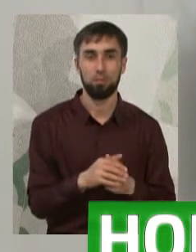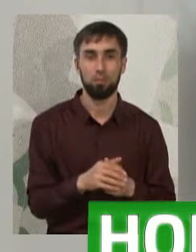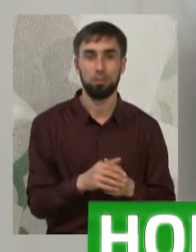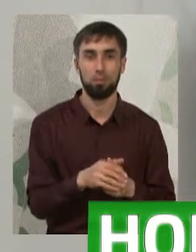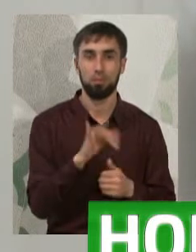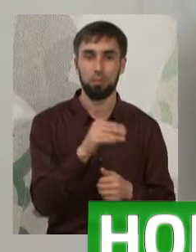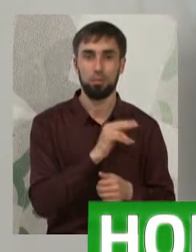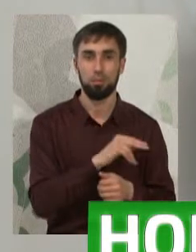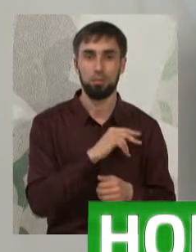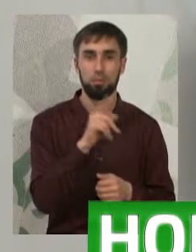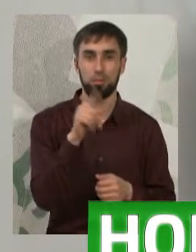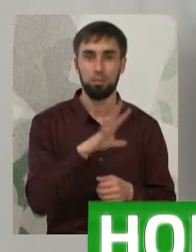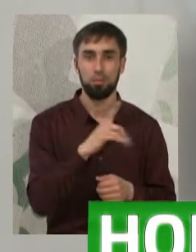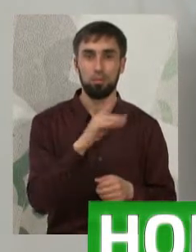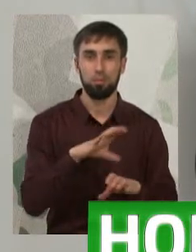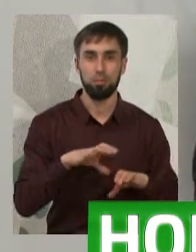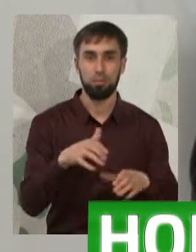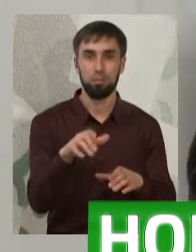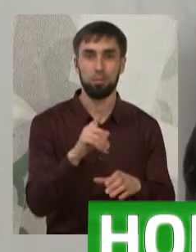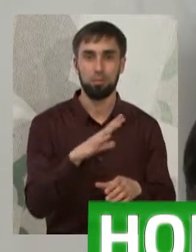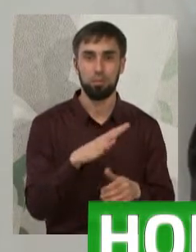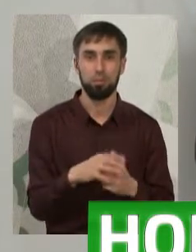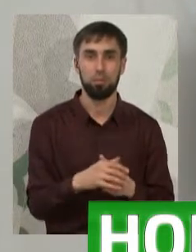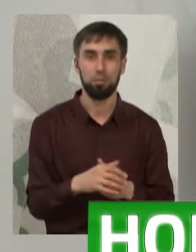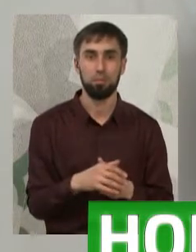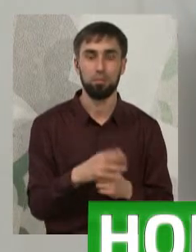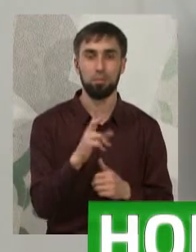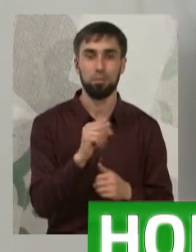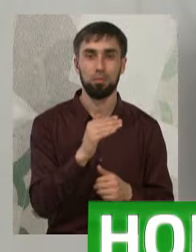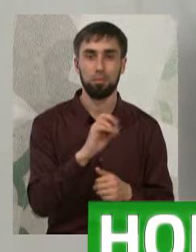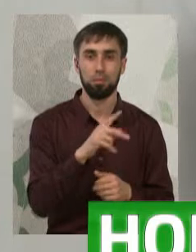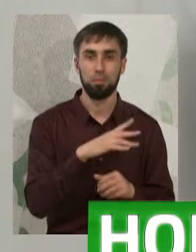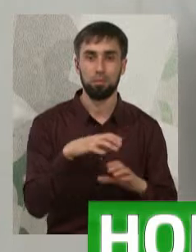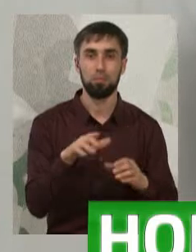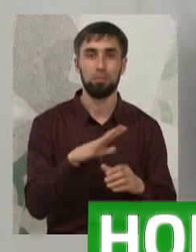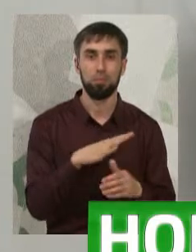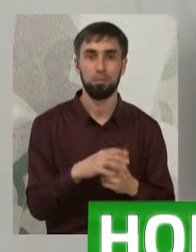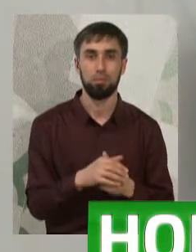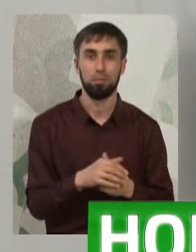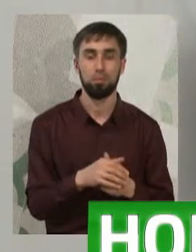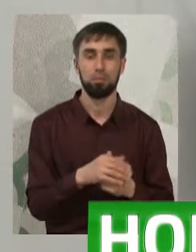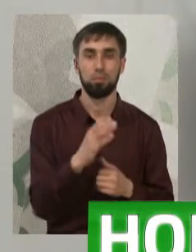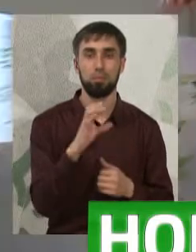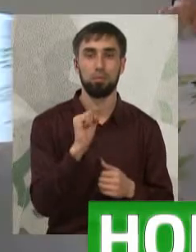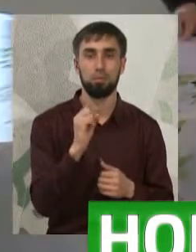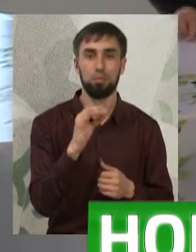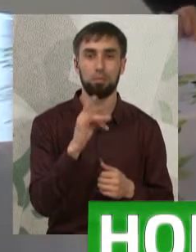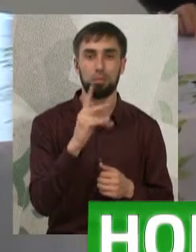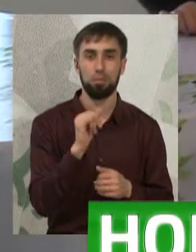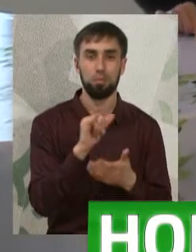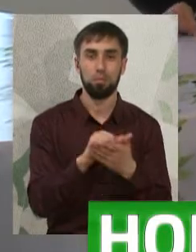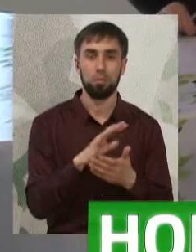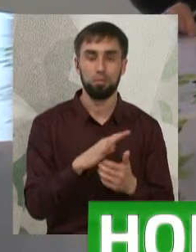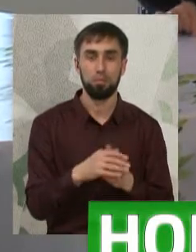поставили работника, чтобы кафель укладку делал. Кафель положили, сантехник установили. Сам